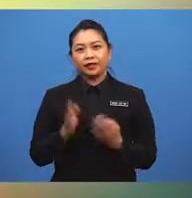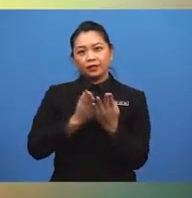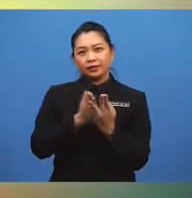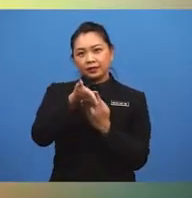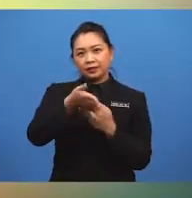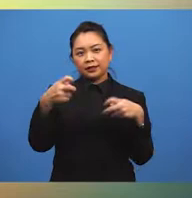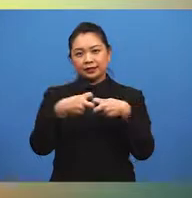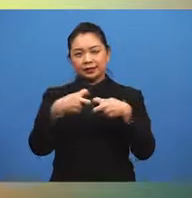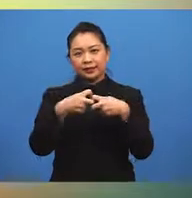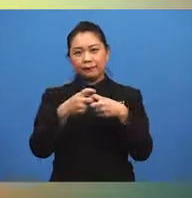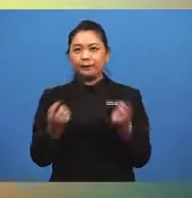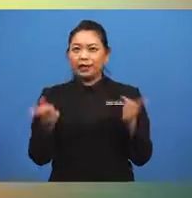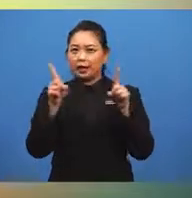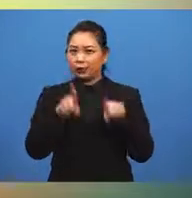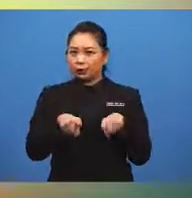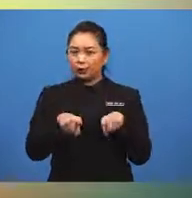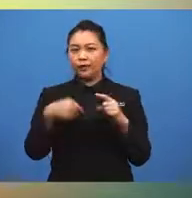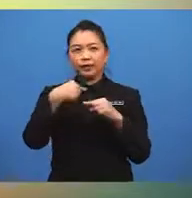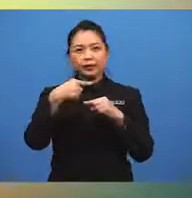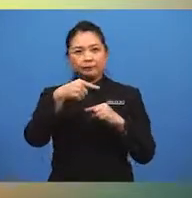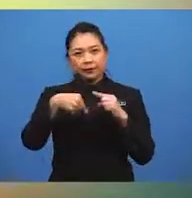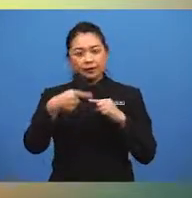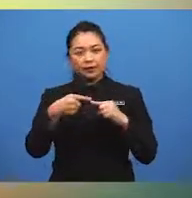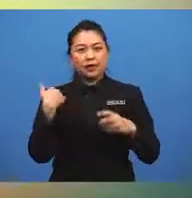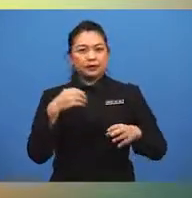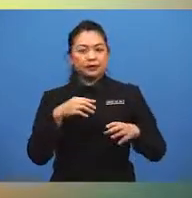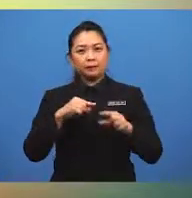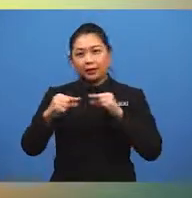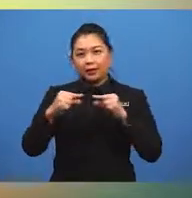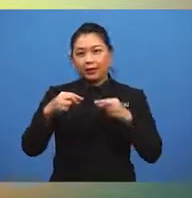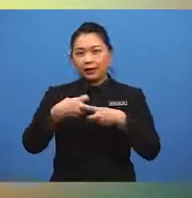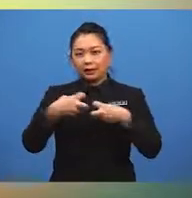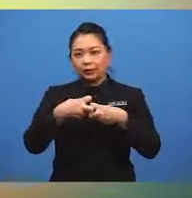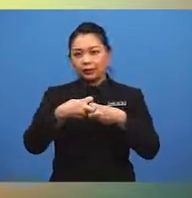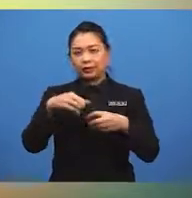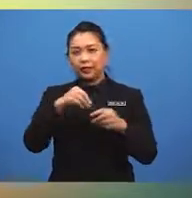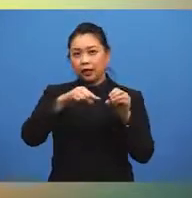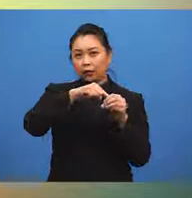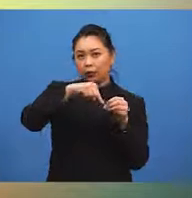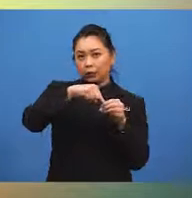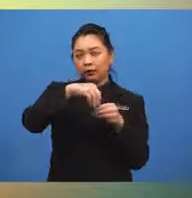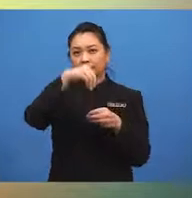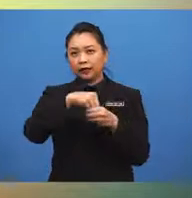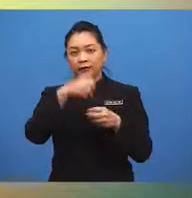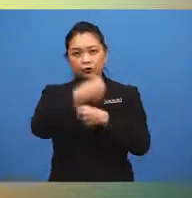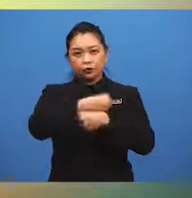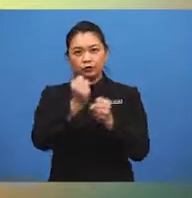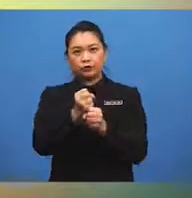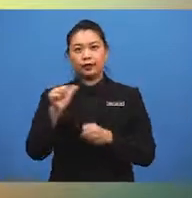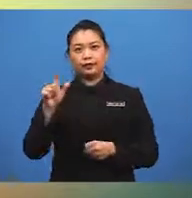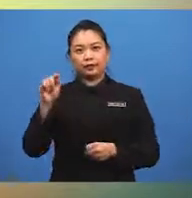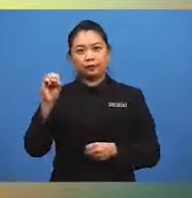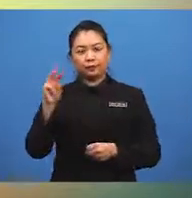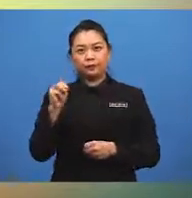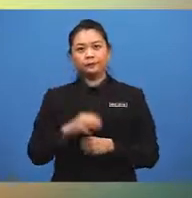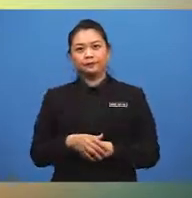Kekonduksian elektrik berlaku kerana terdapat pergerakan elektron dan lohong dalam struktur atom.